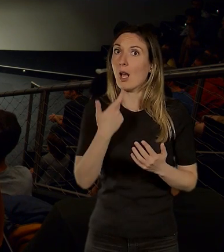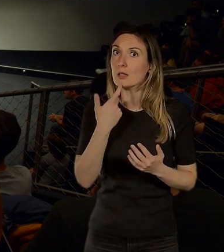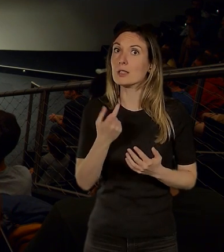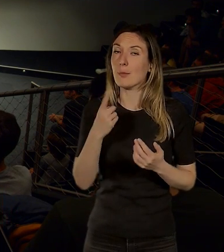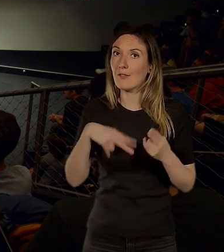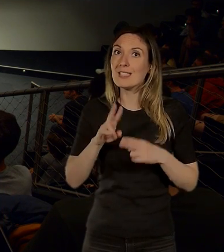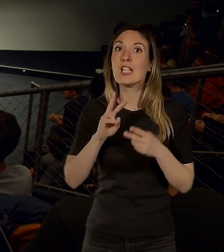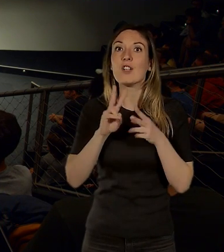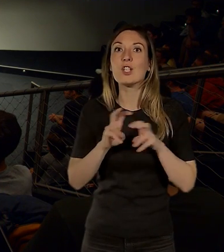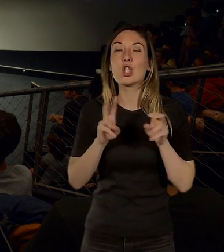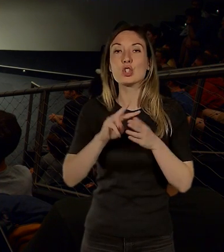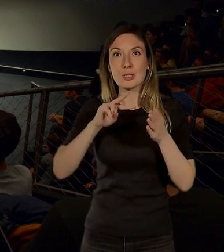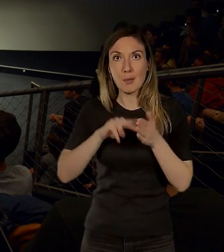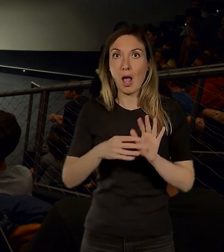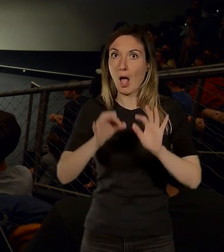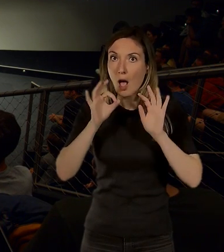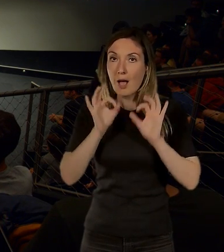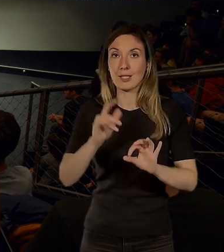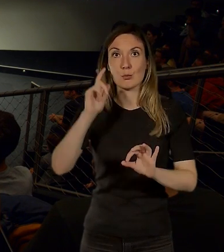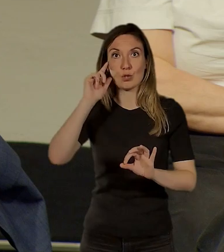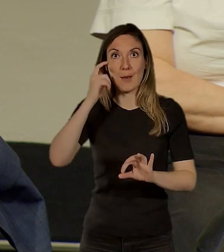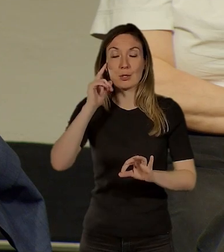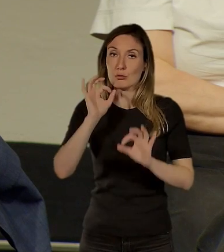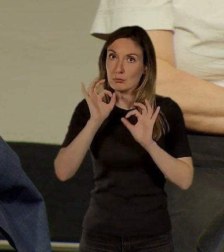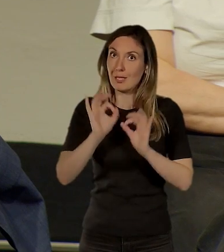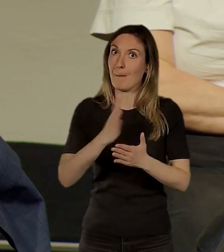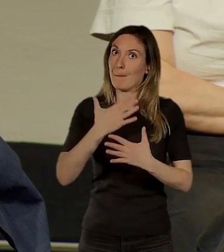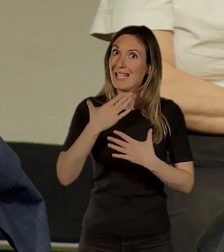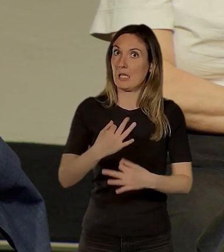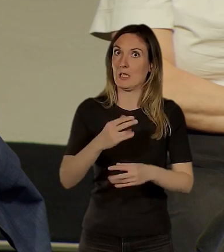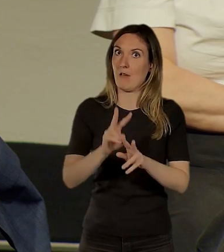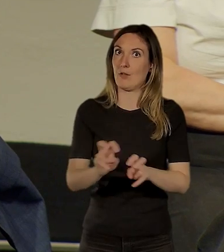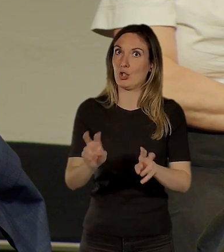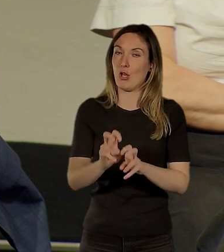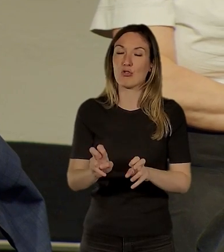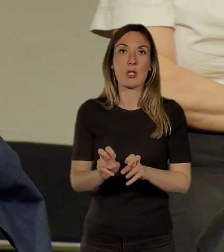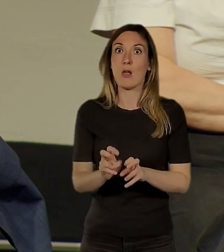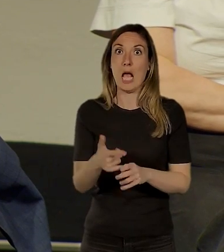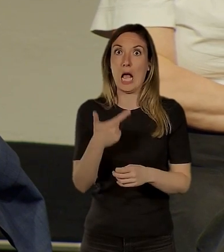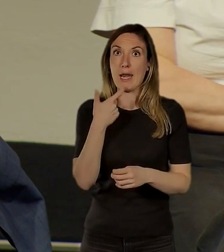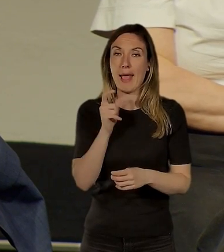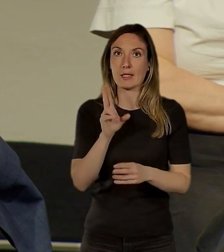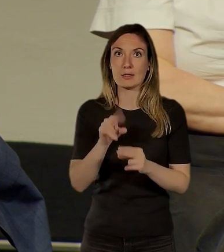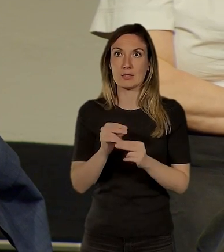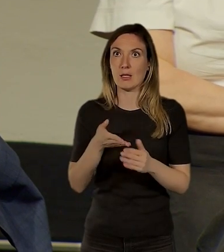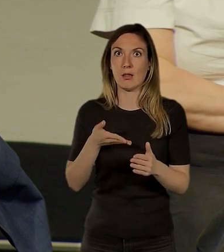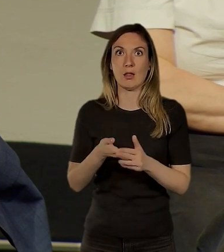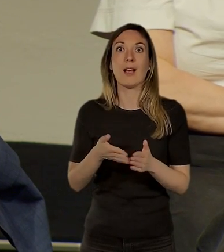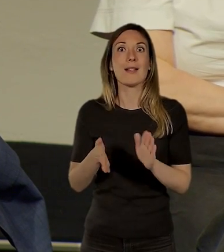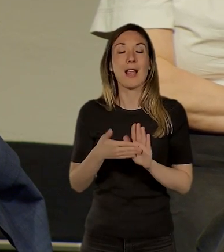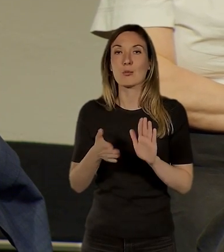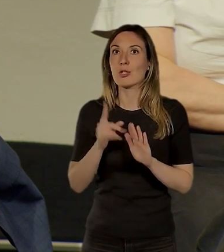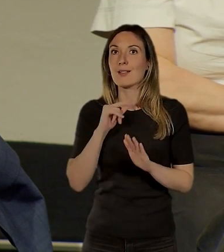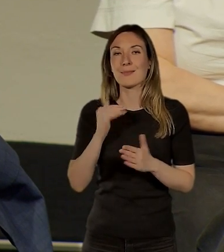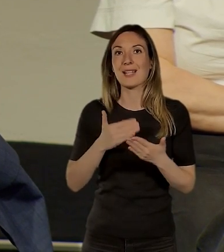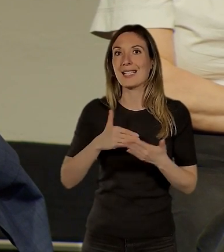promyšlené a bude to takzvané jako z jedné vody na čisto. A nedostaneme se tam do situace, jako jsme se dostali na tom Smetanově